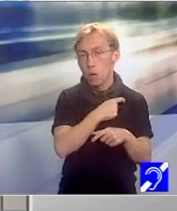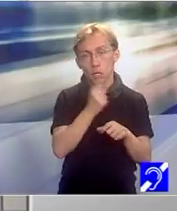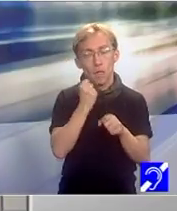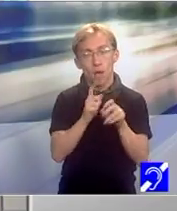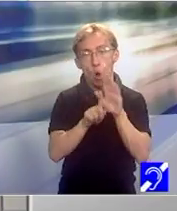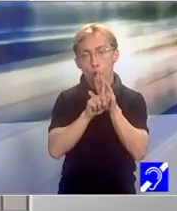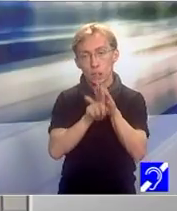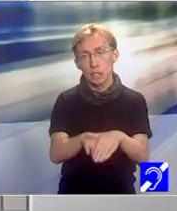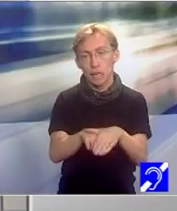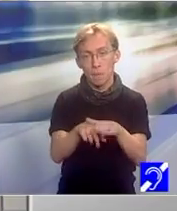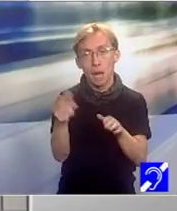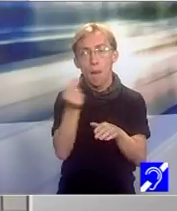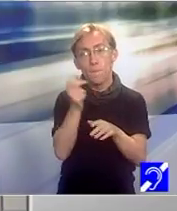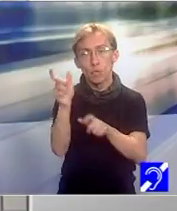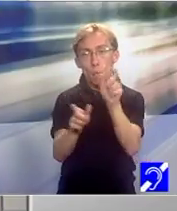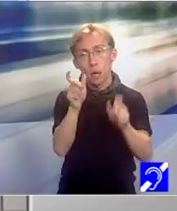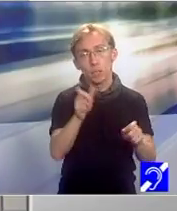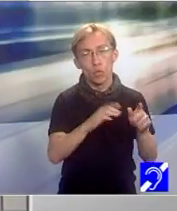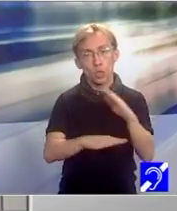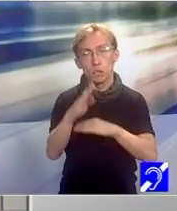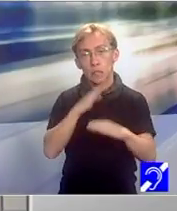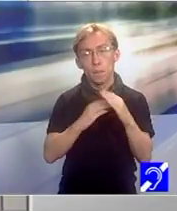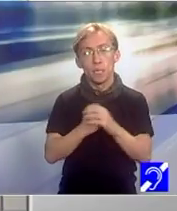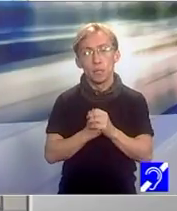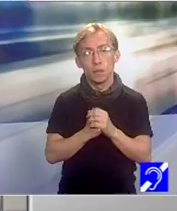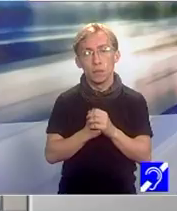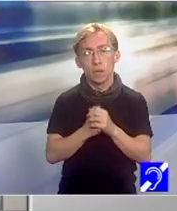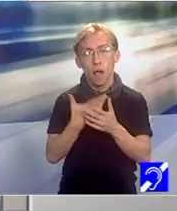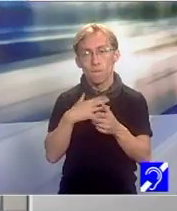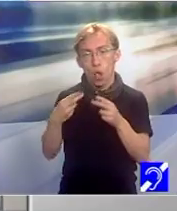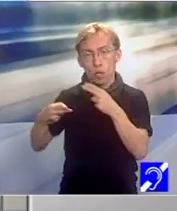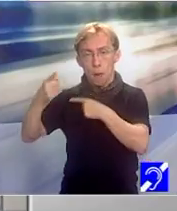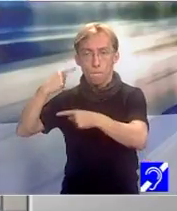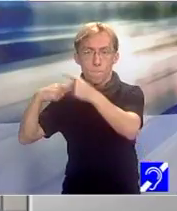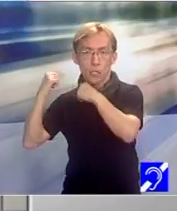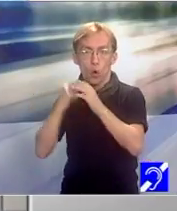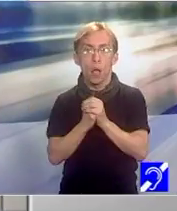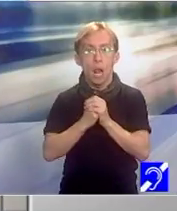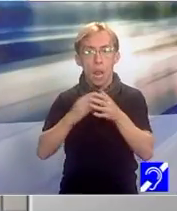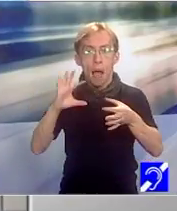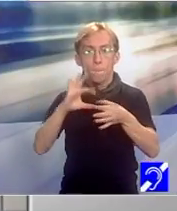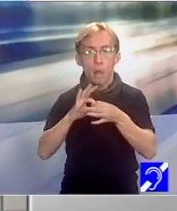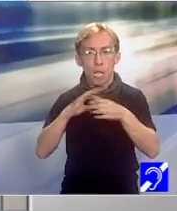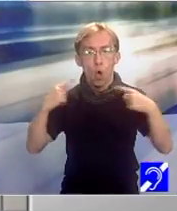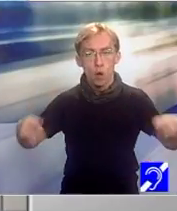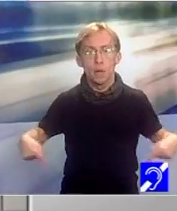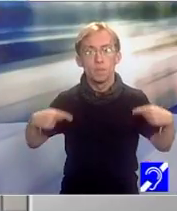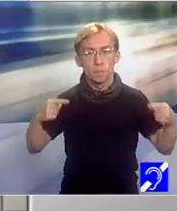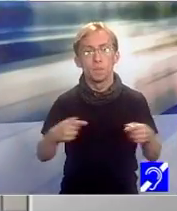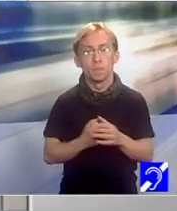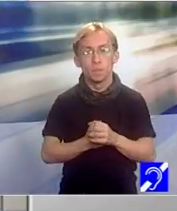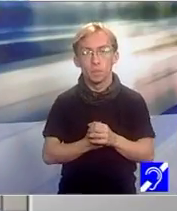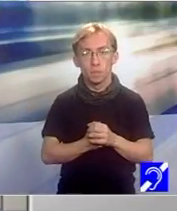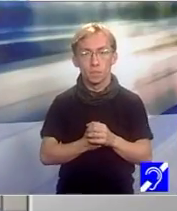baza dizabilității și astfel de probleme pot fi adresate acolo. Mă întorc la sportivii paralimpici, doamnelor, domnilor, pentru că, așa cum vă